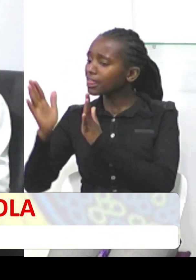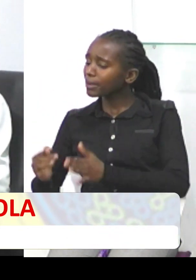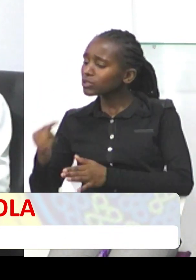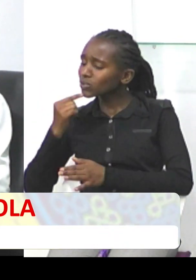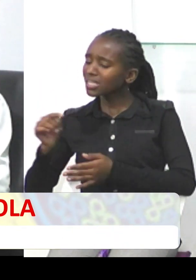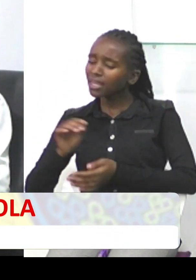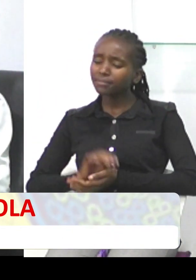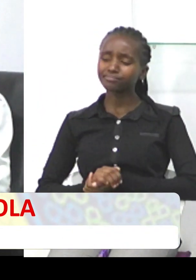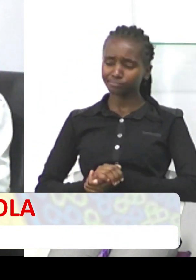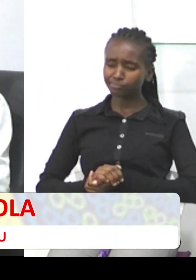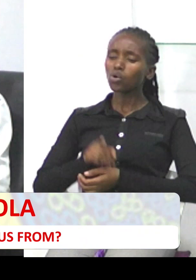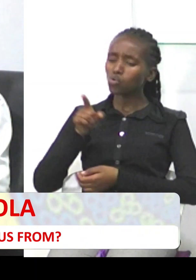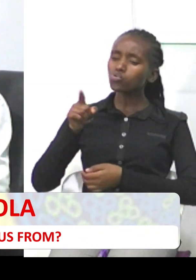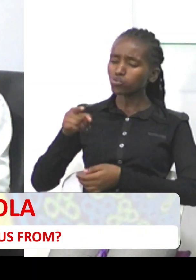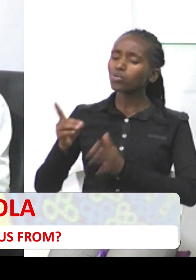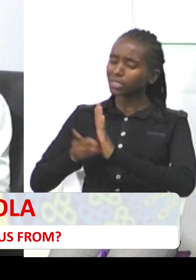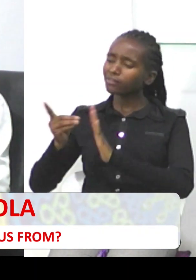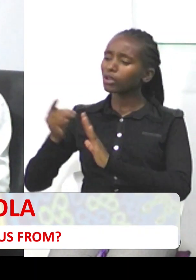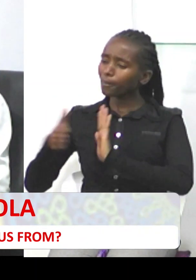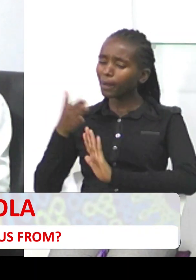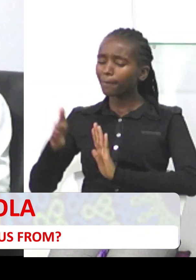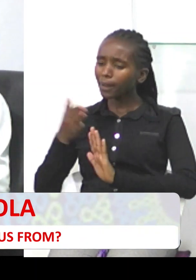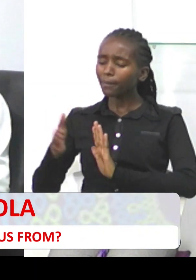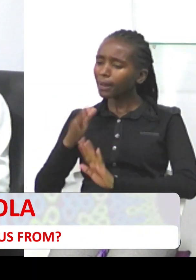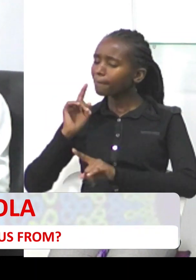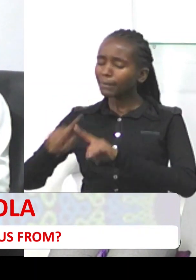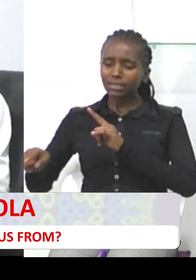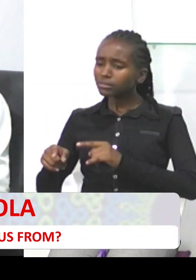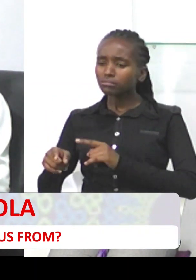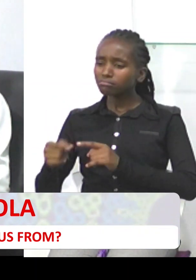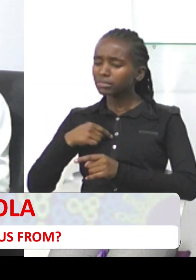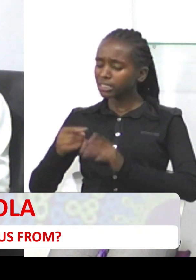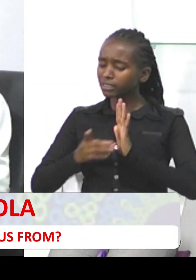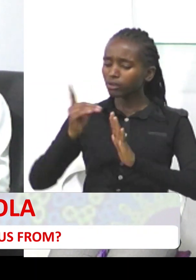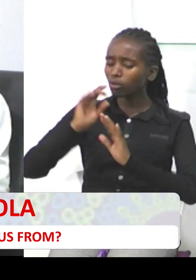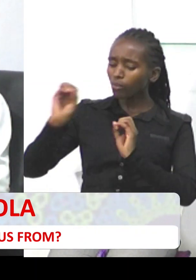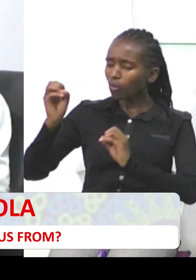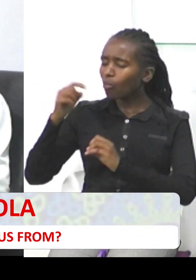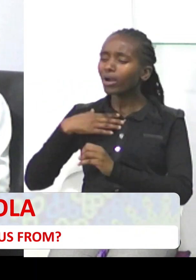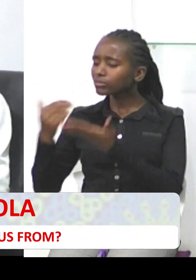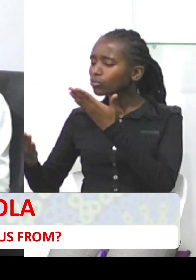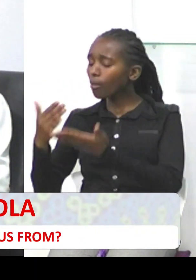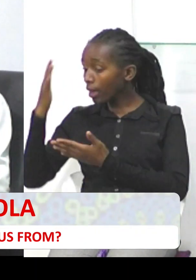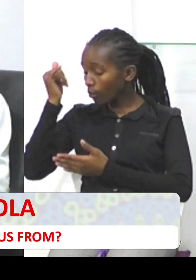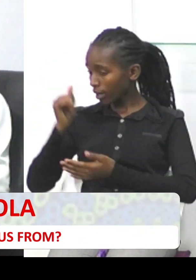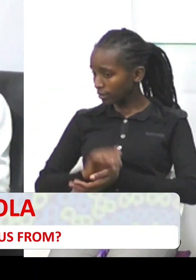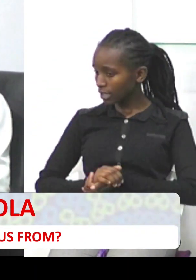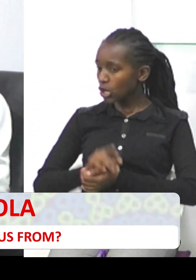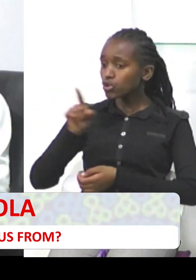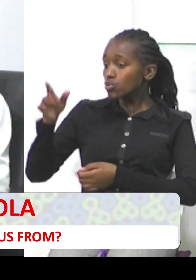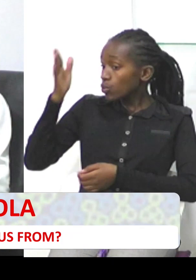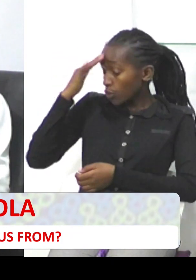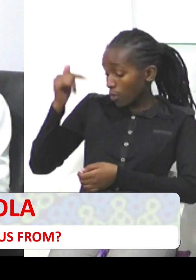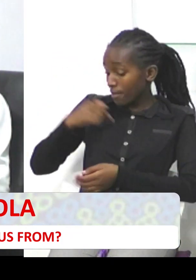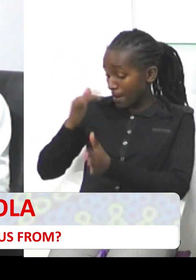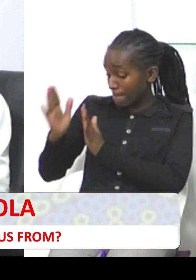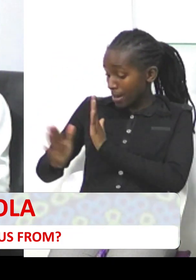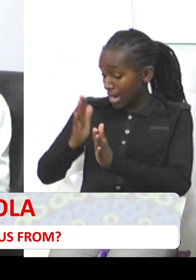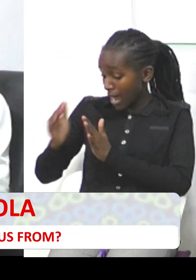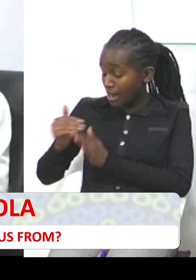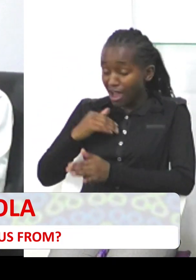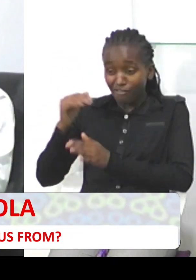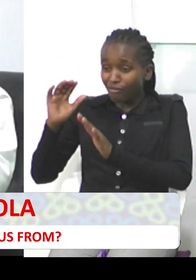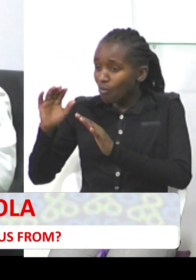anga. Kwa nini endelea? Mimi siendelei. My friend, haujui nimetoka wapi na God? Yeah. Haujui ndo nisimame till now